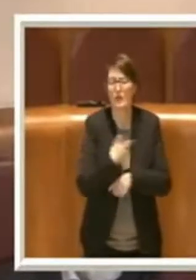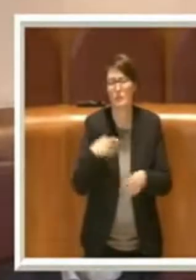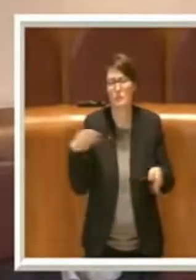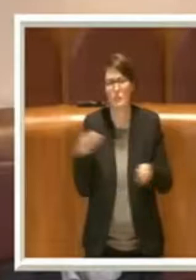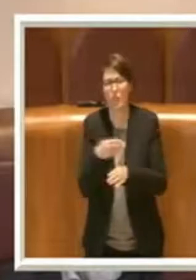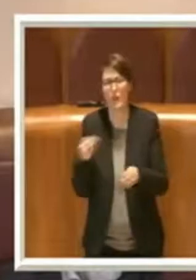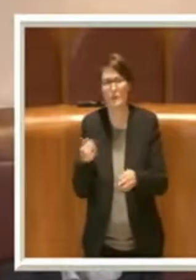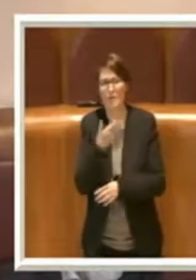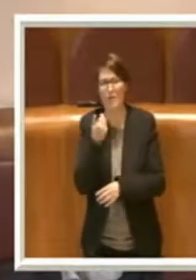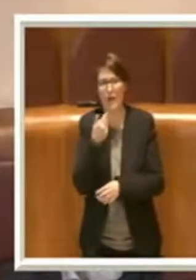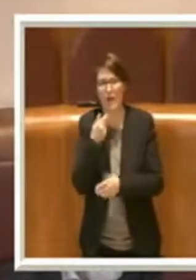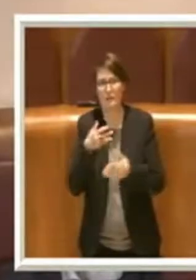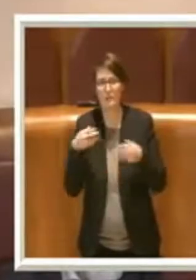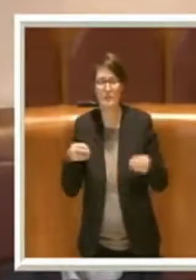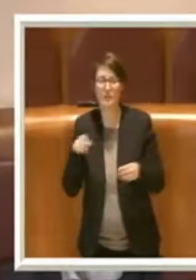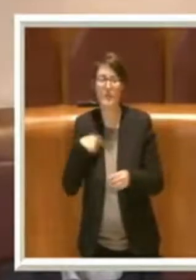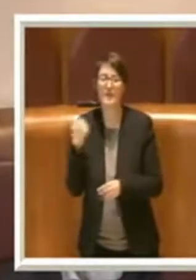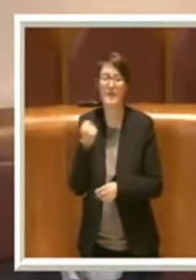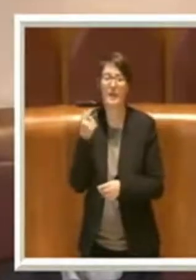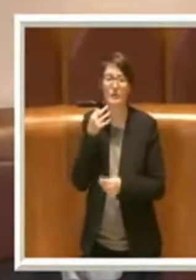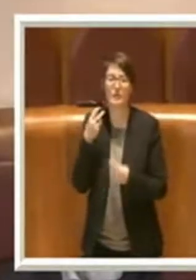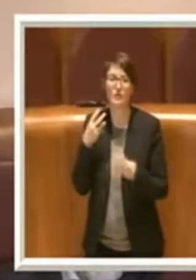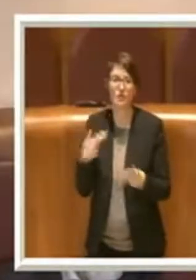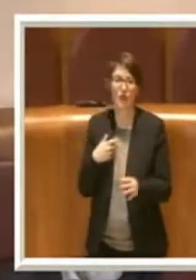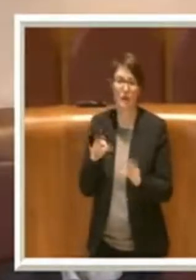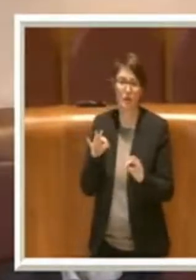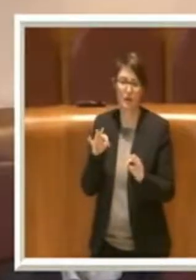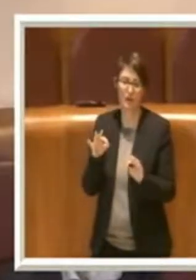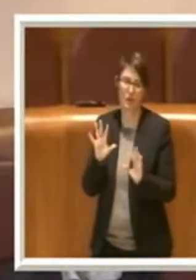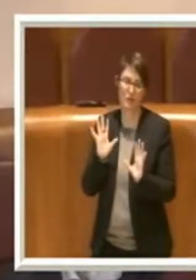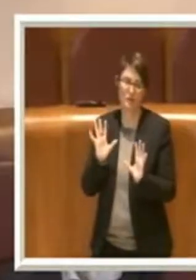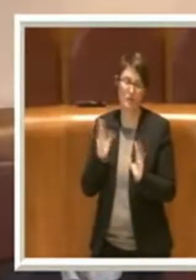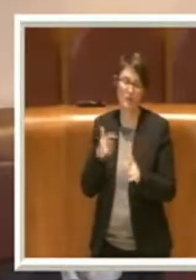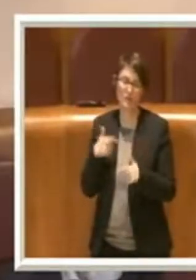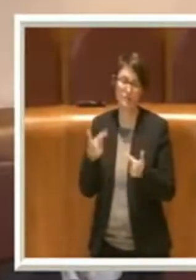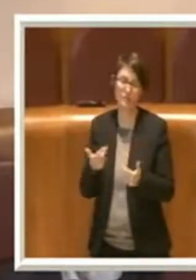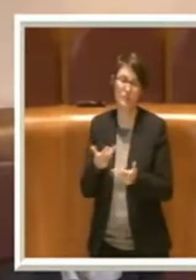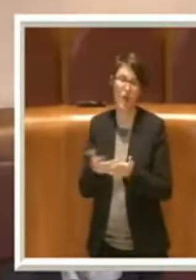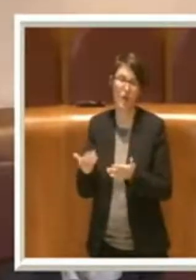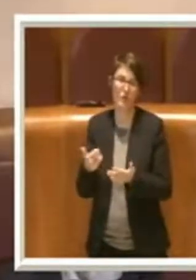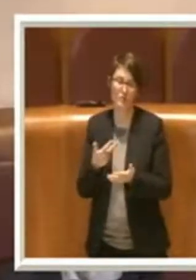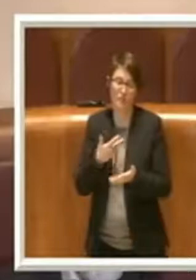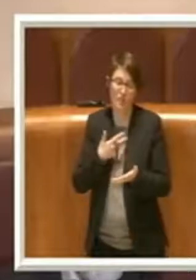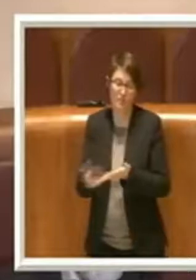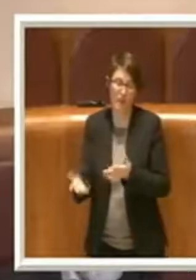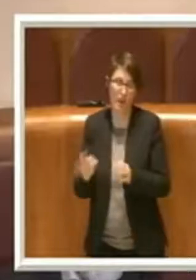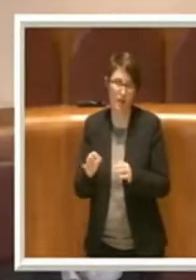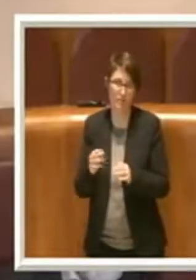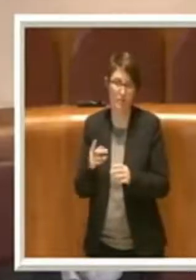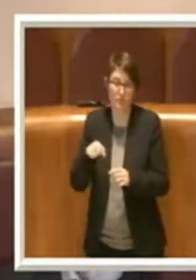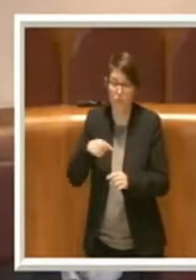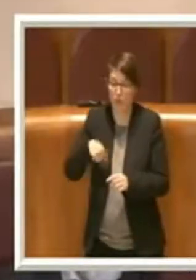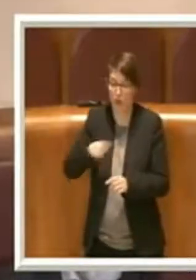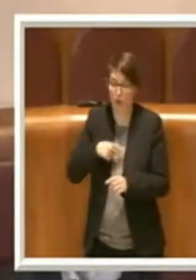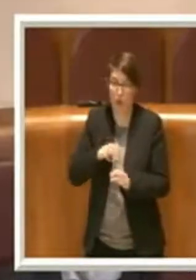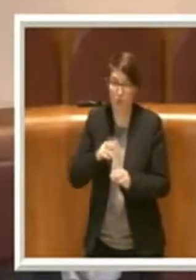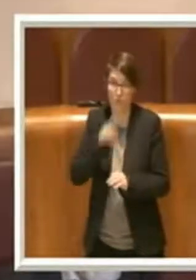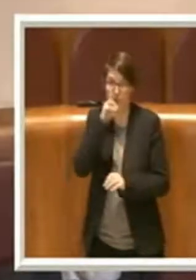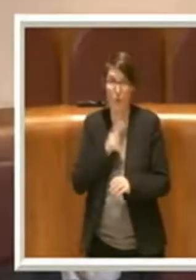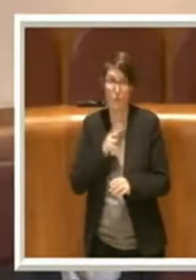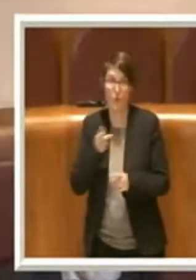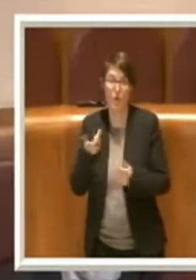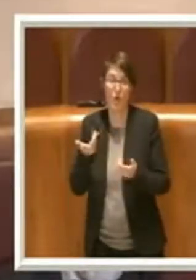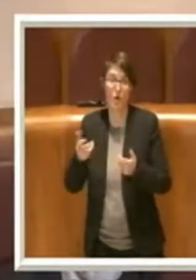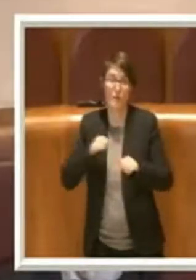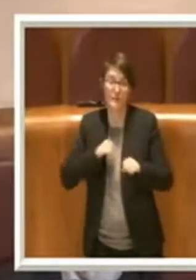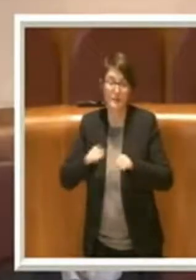giardini, veramente era umiliante e svilente per la città di Roma e anche per noi come amministratori pubblici. E in